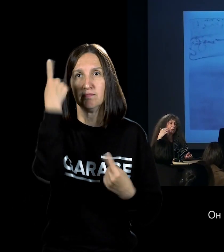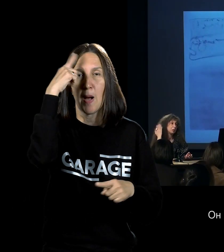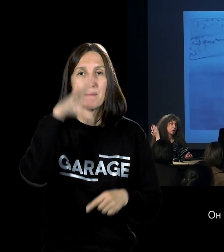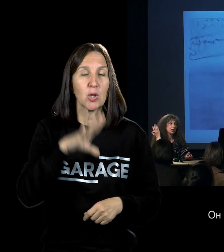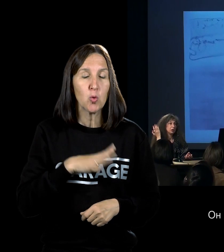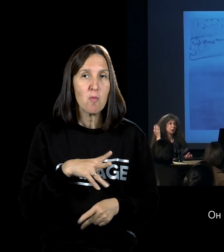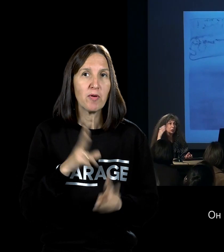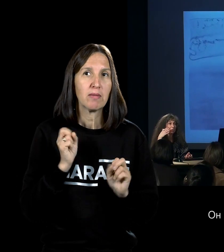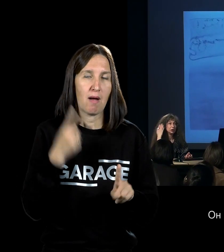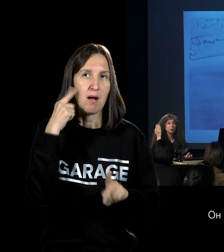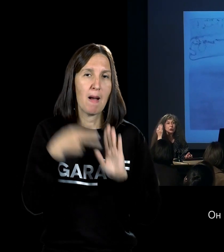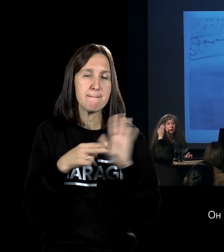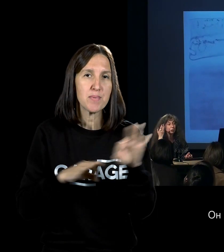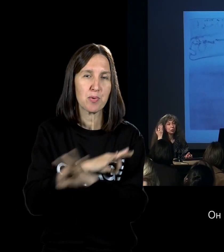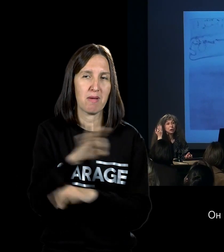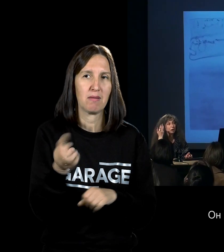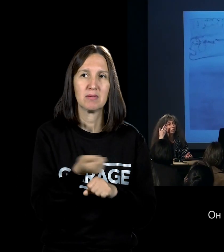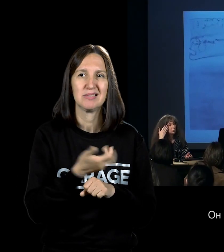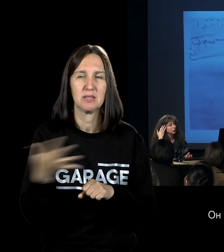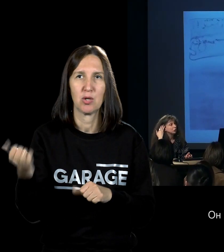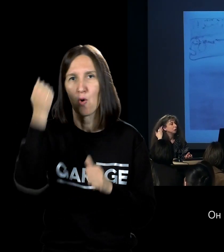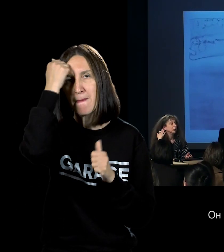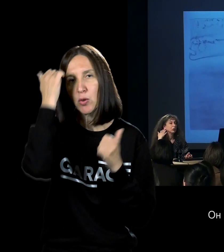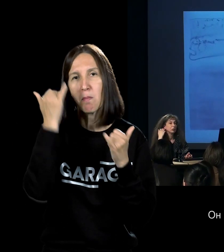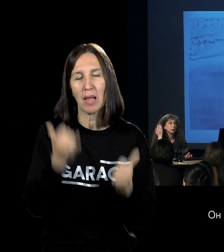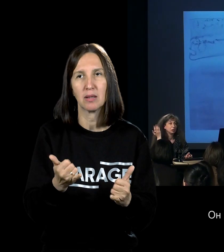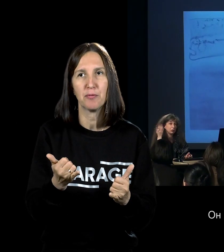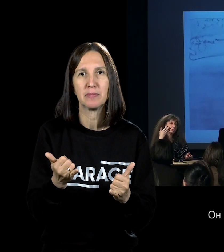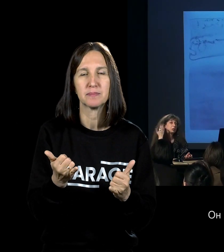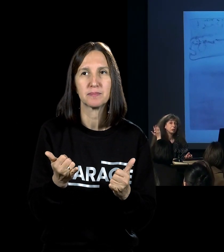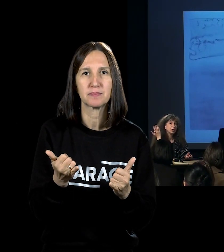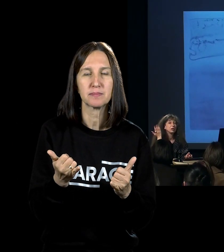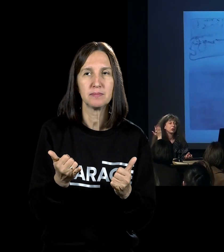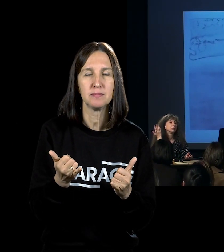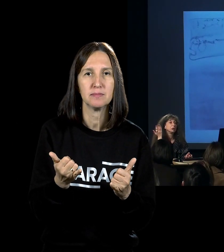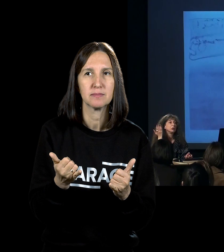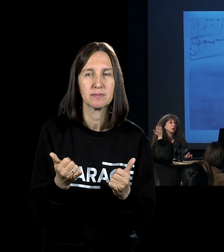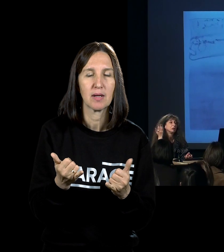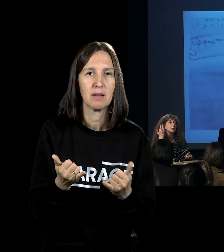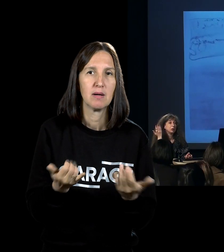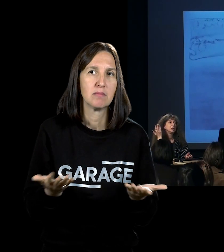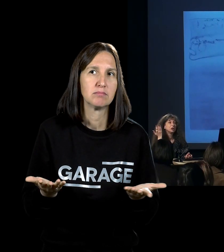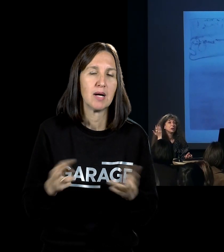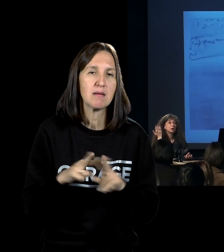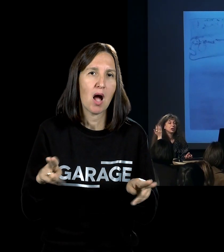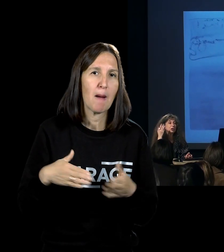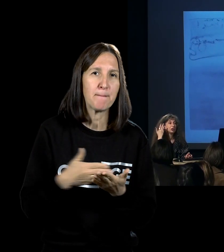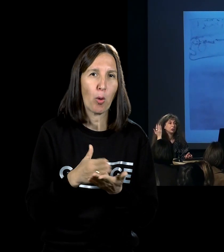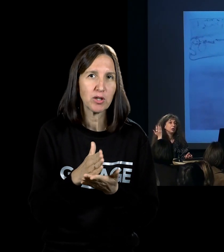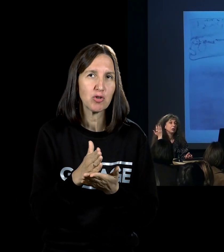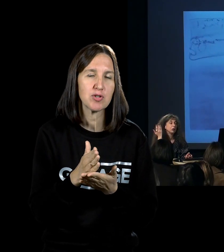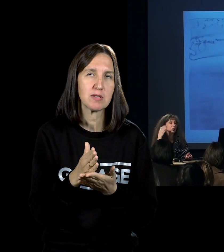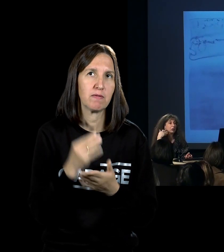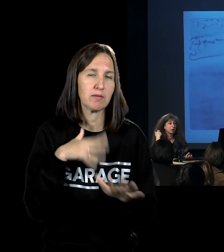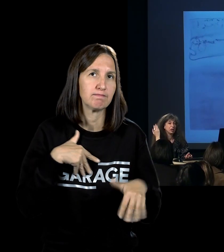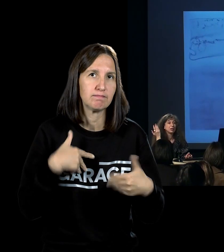придумывает, как проект, он придумывает целую серию монументов, в том числе монументов как политического, да, жеста,